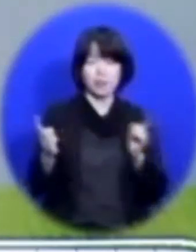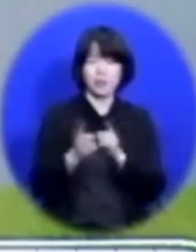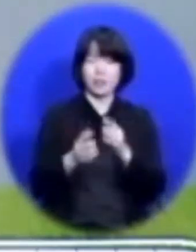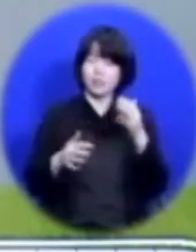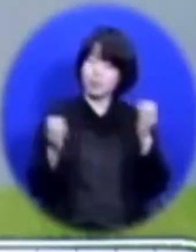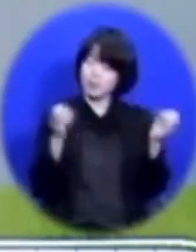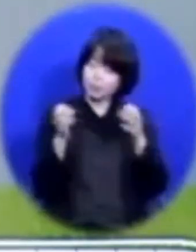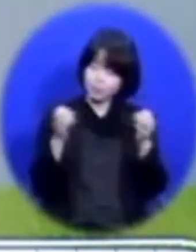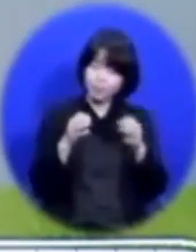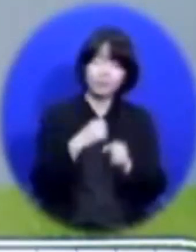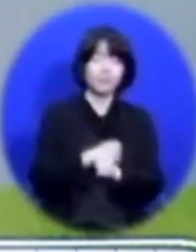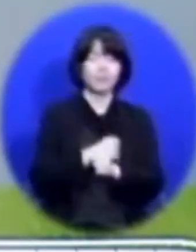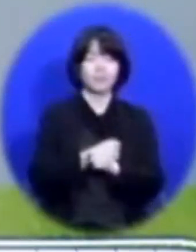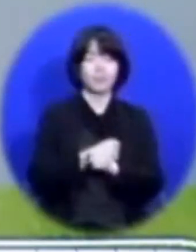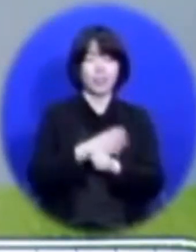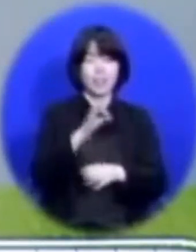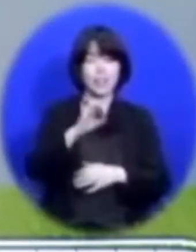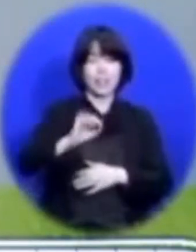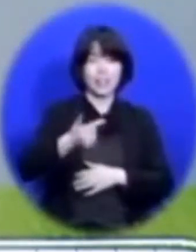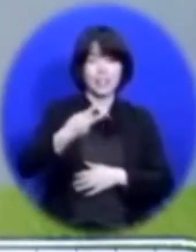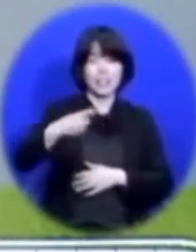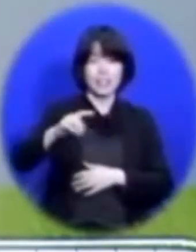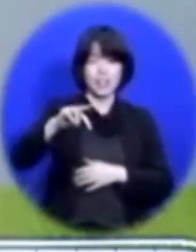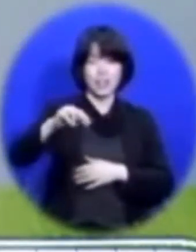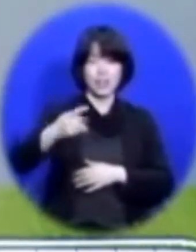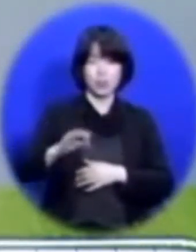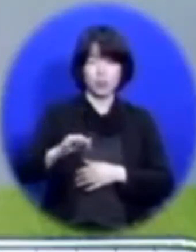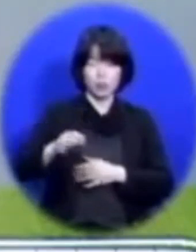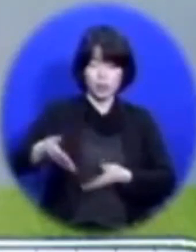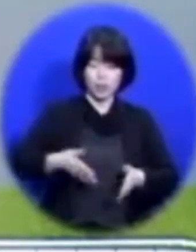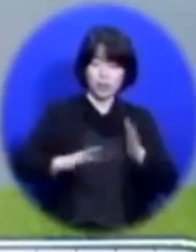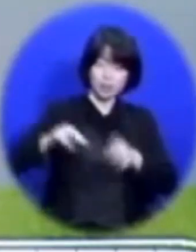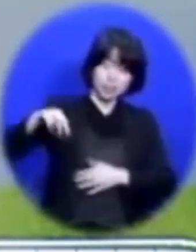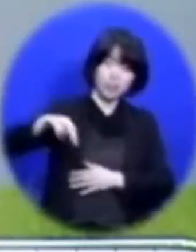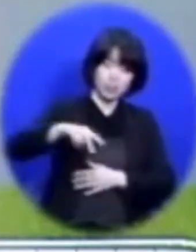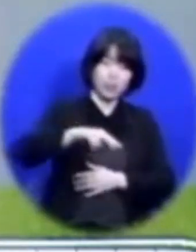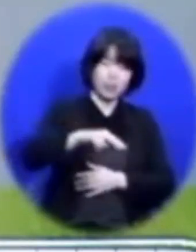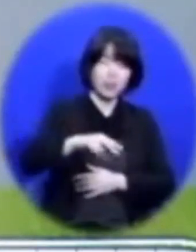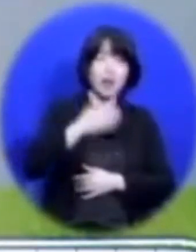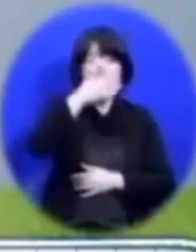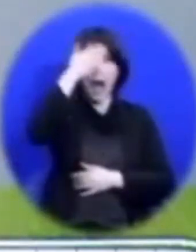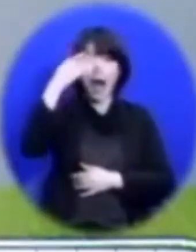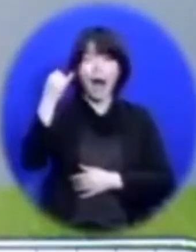오랜만에만나즐겁게이야기를나누며근황을공유했습니다. 인사동에서내려오는길에강아지를파는할머니를뵙고